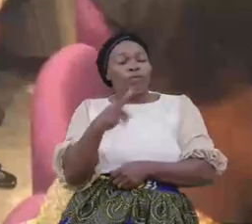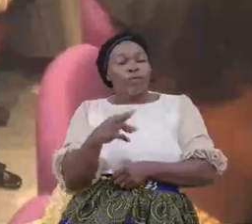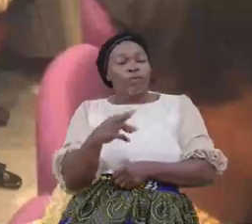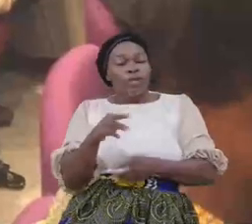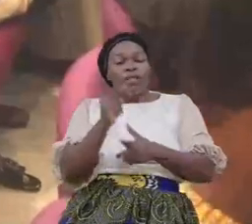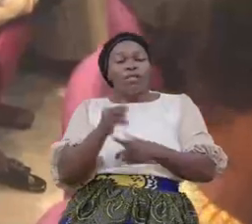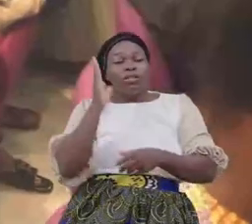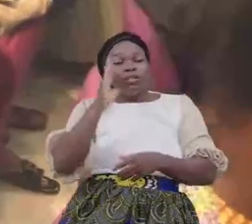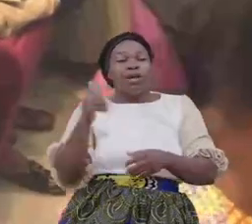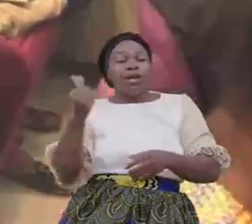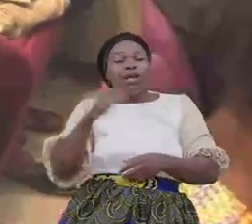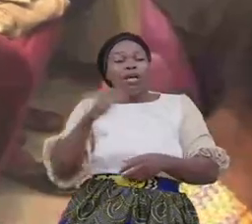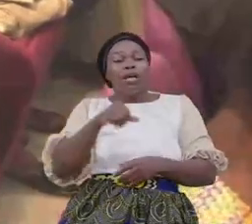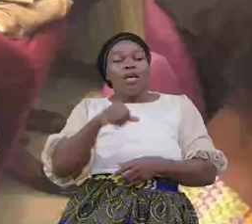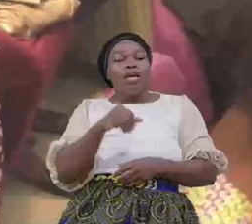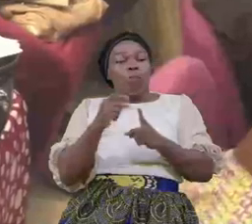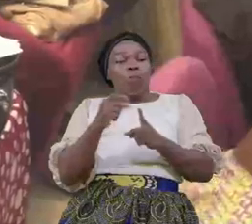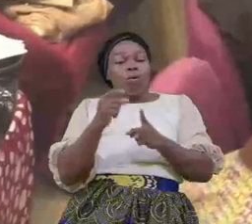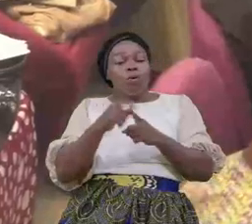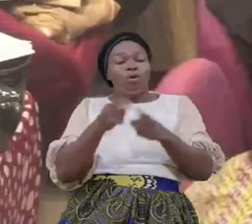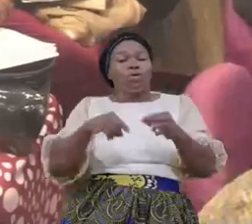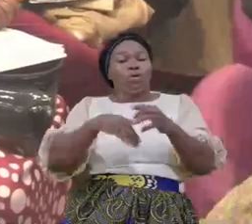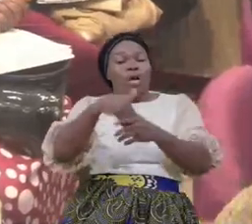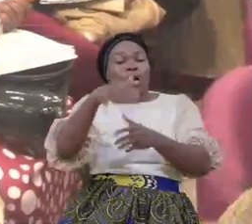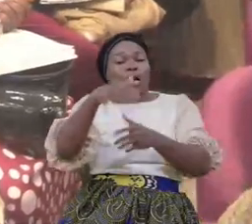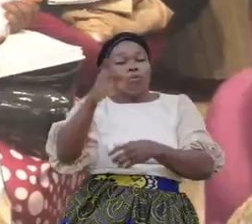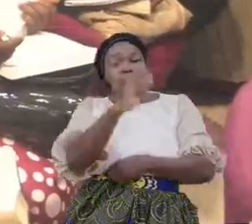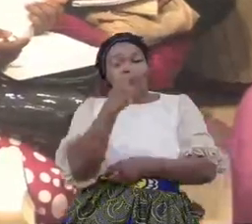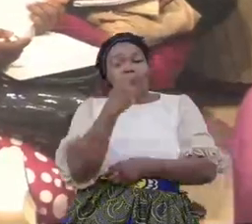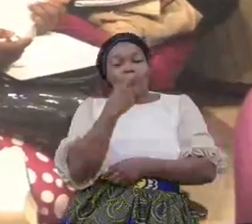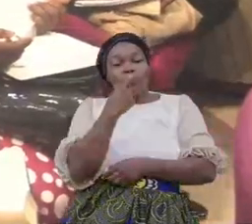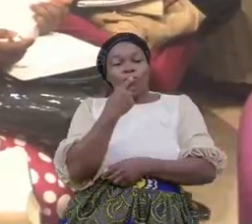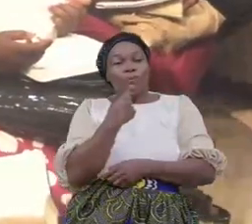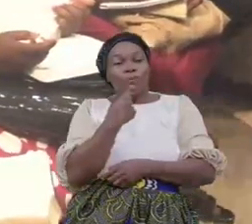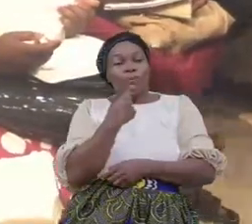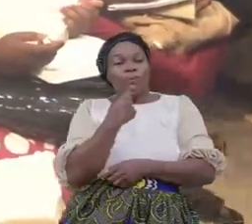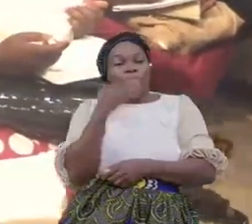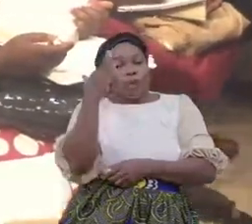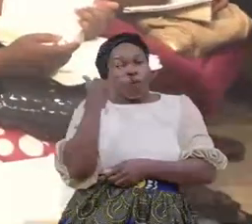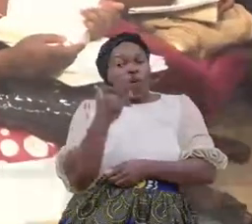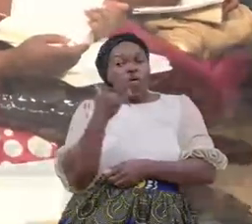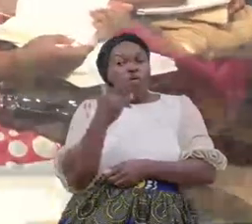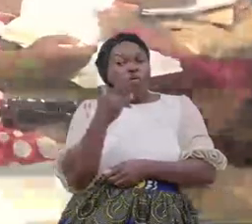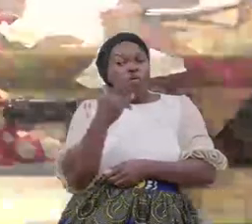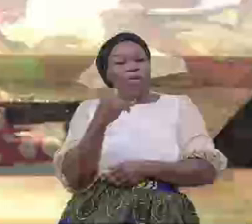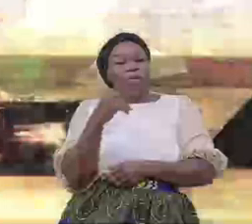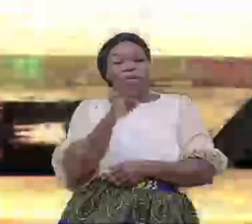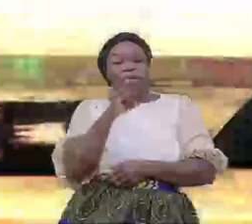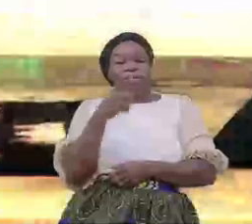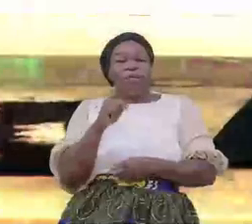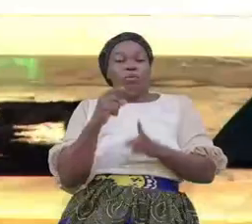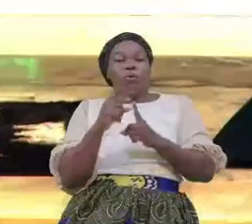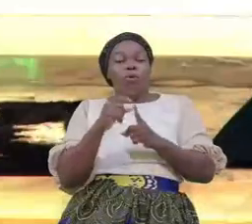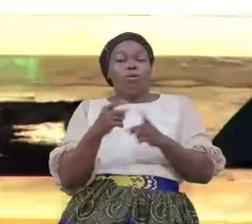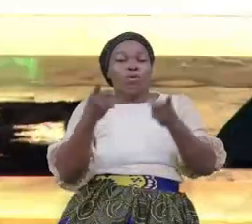ne sortira point un mot de votre bouche. Pourquoi on fait le tout, aucune parole de votre